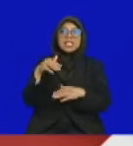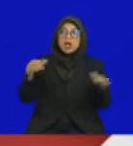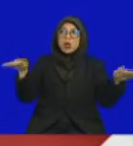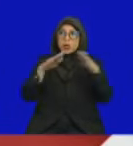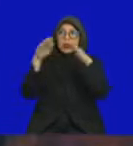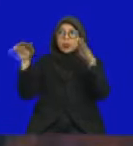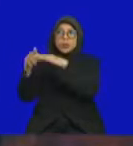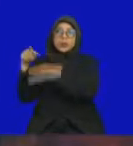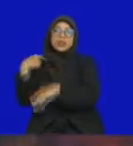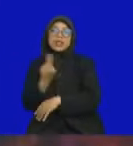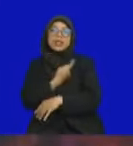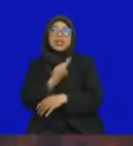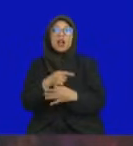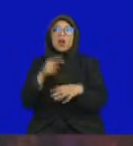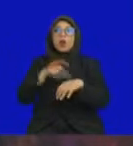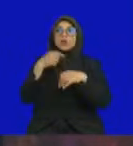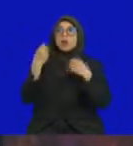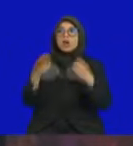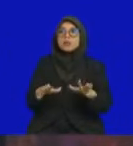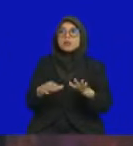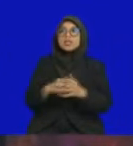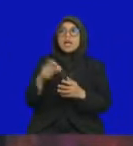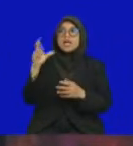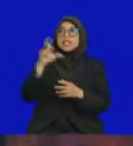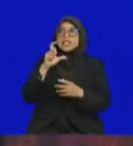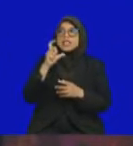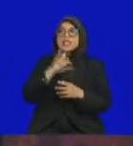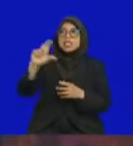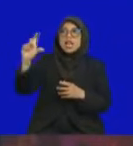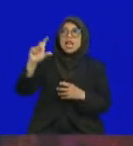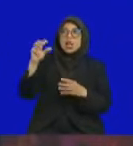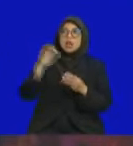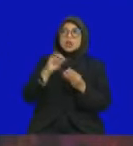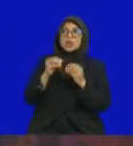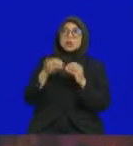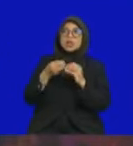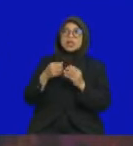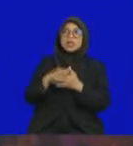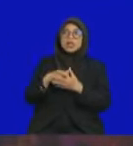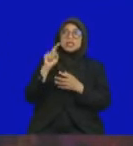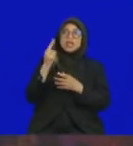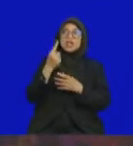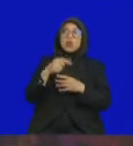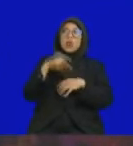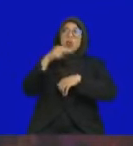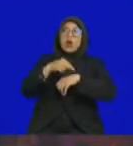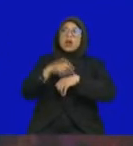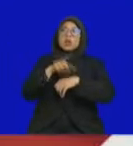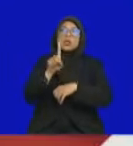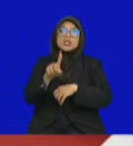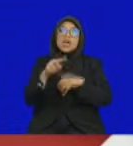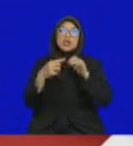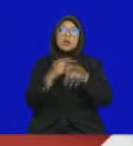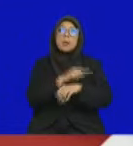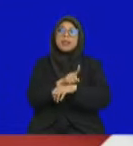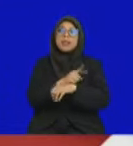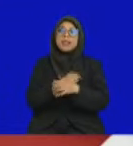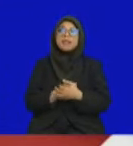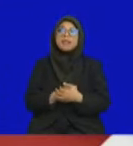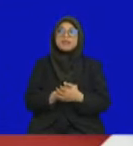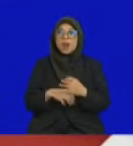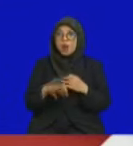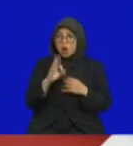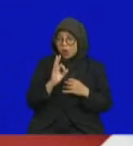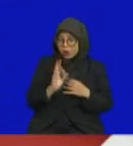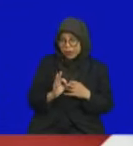kita selanutnya kamion kepadaalon Gubernur nomorat menit dimulai saat berbicara